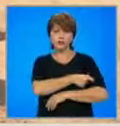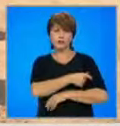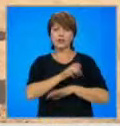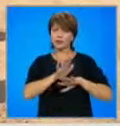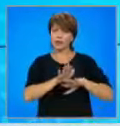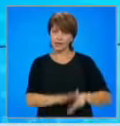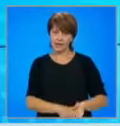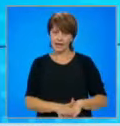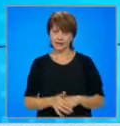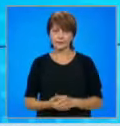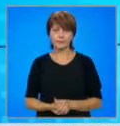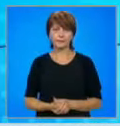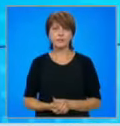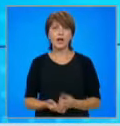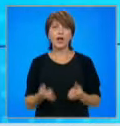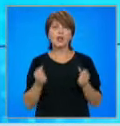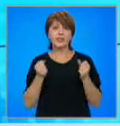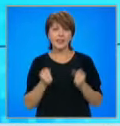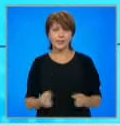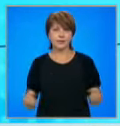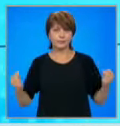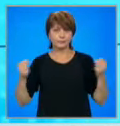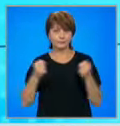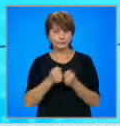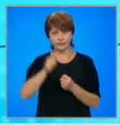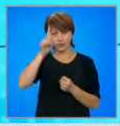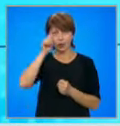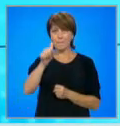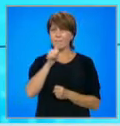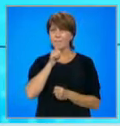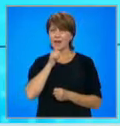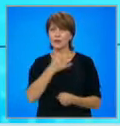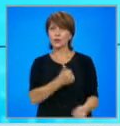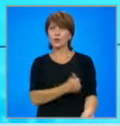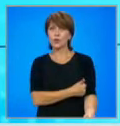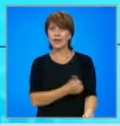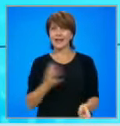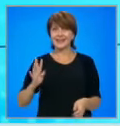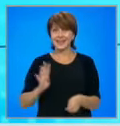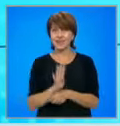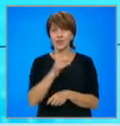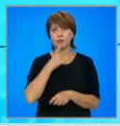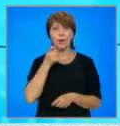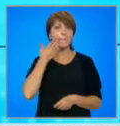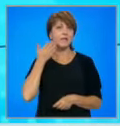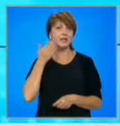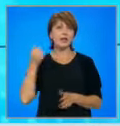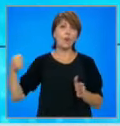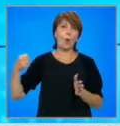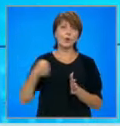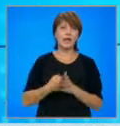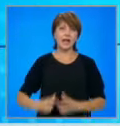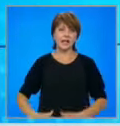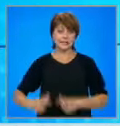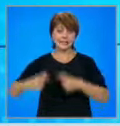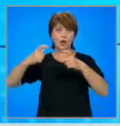продължат. Отново тежък пътен инцидент в София. Пиян и дрогиран 19-годишен младеж се удари в стълб с